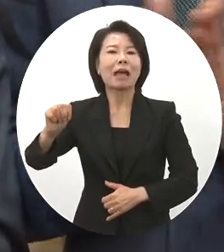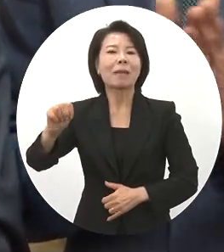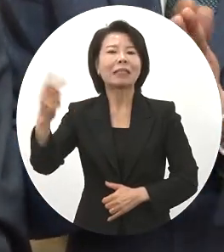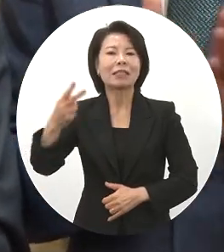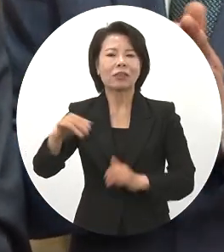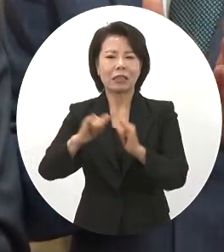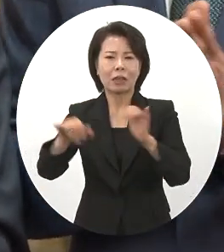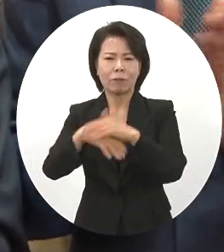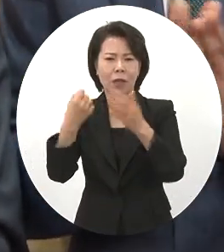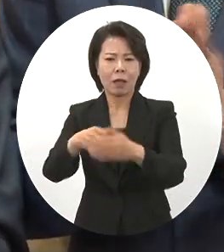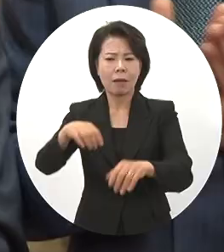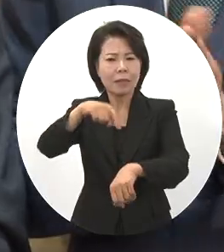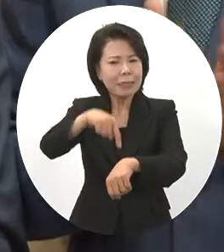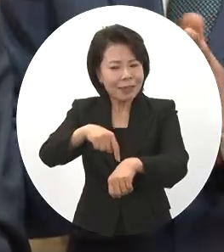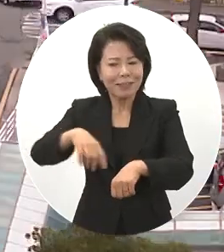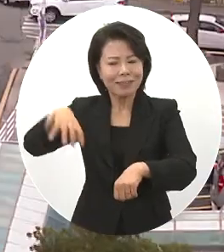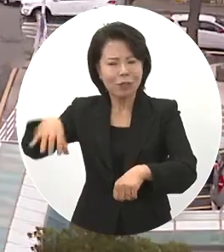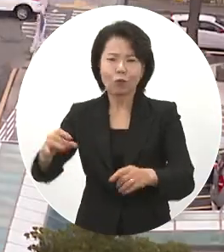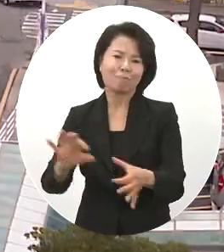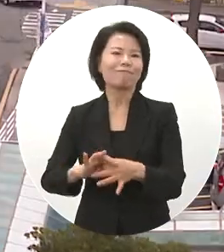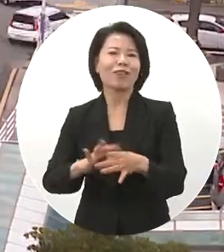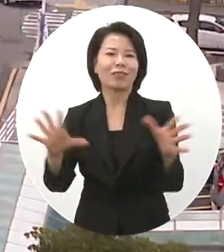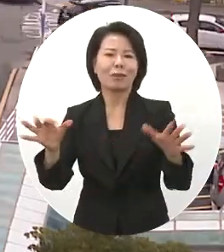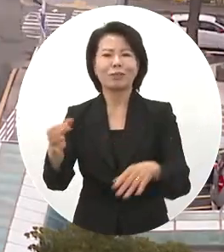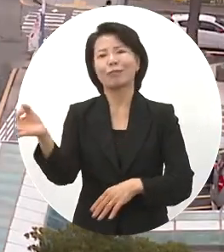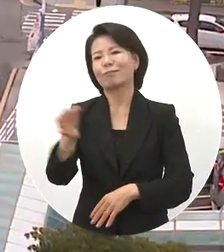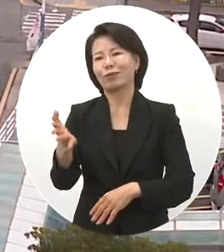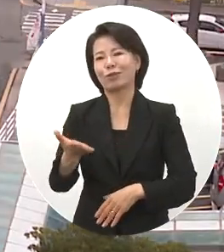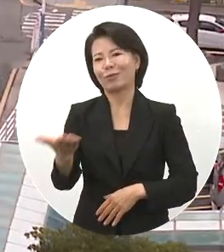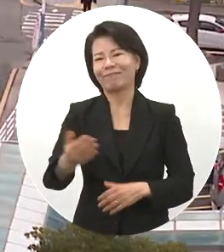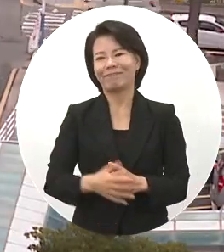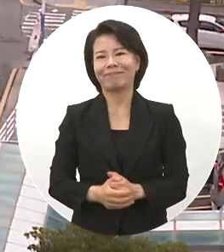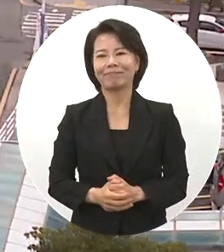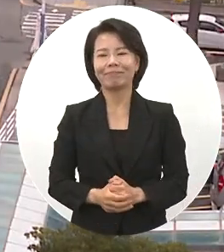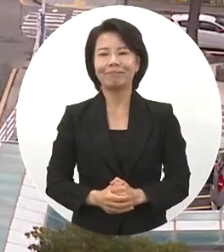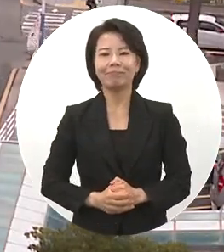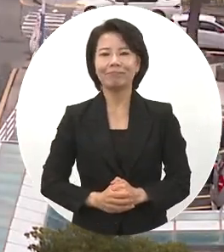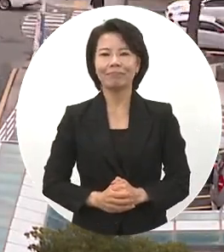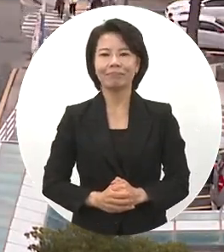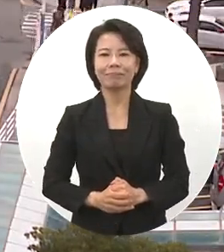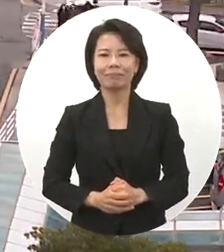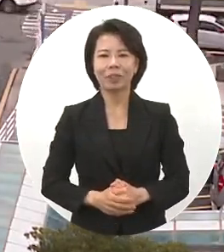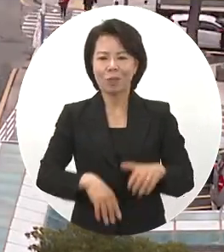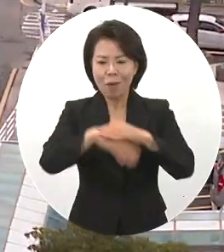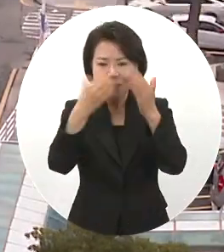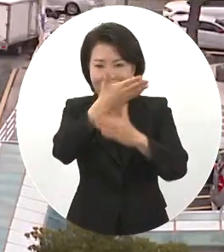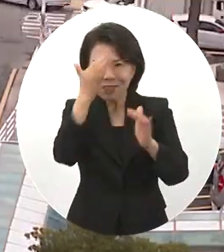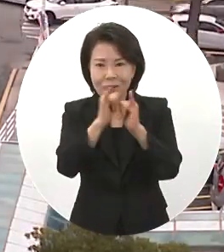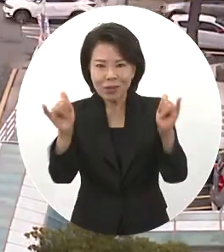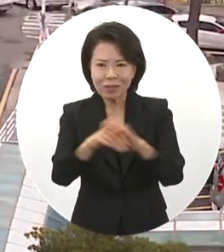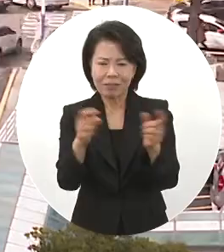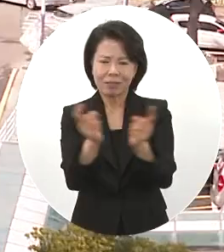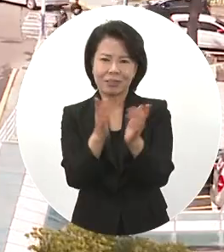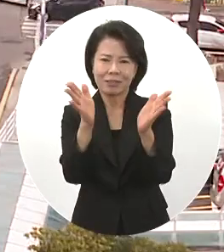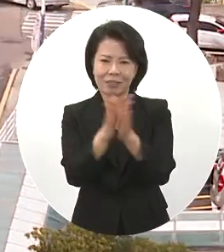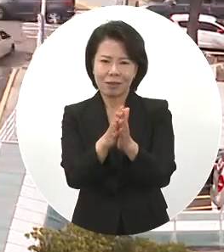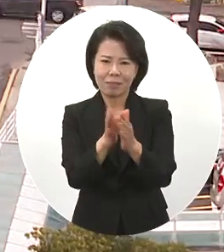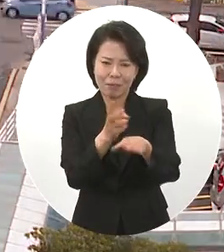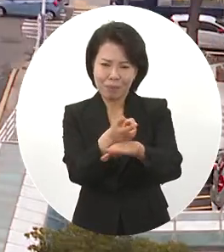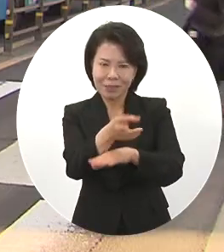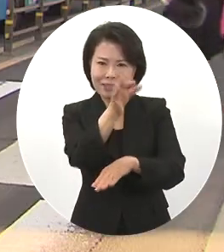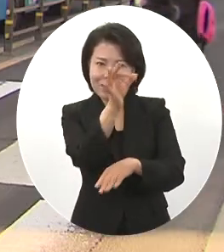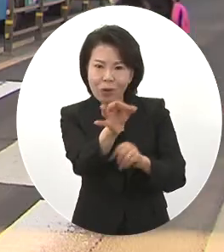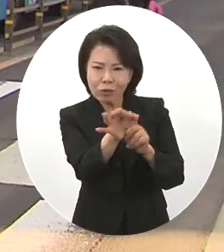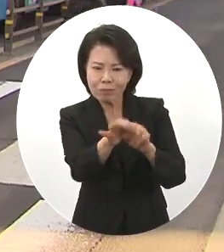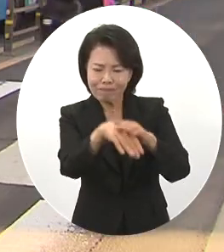명이 시간과 장소에 관계없이 버스를 무료로 이용할 수 있게 됩니다. 모든 청소년에게 직접